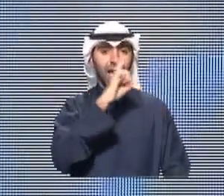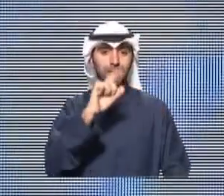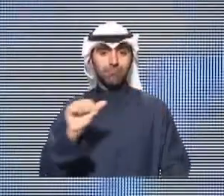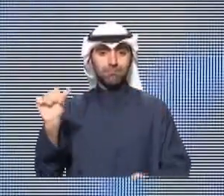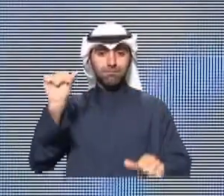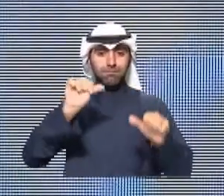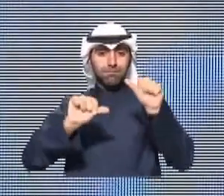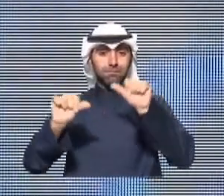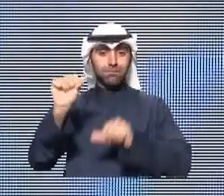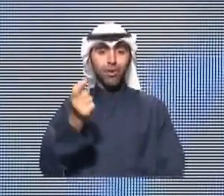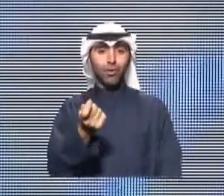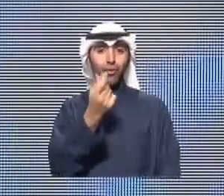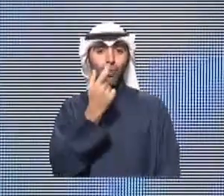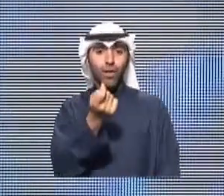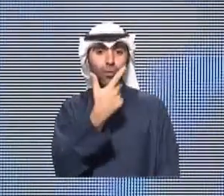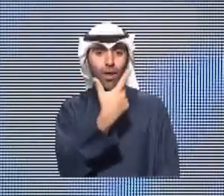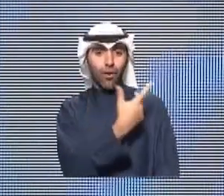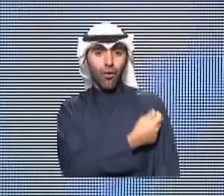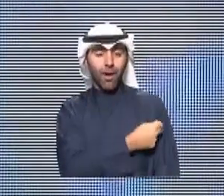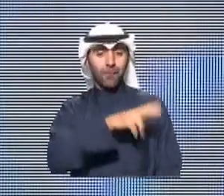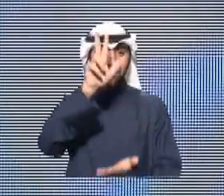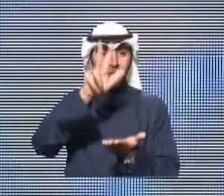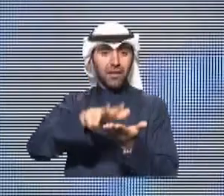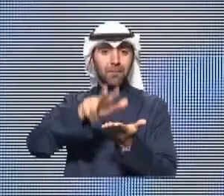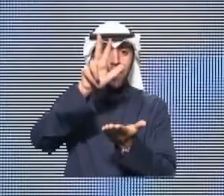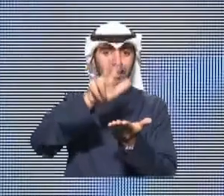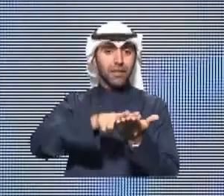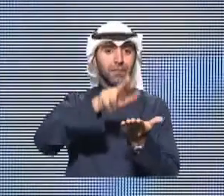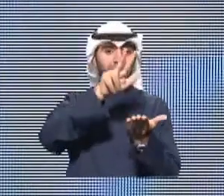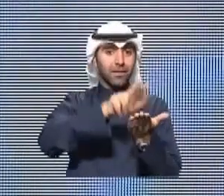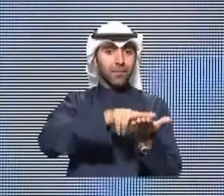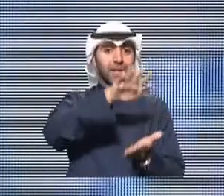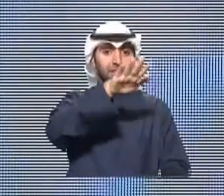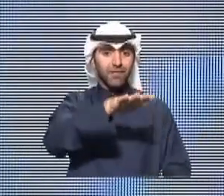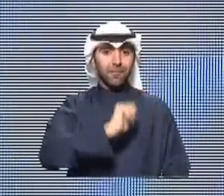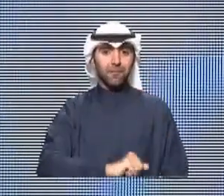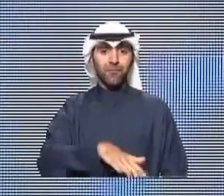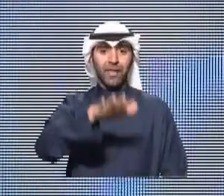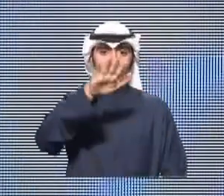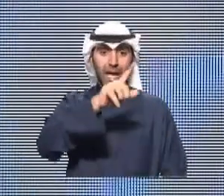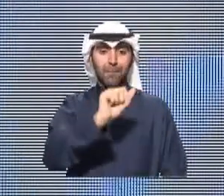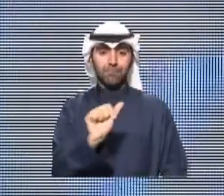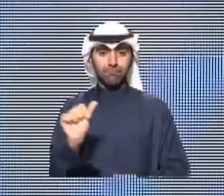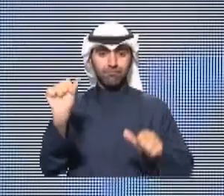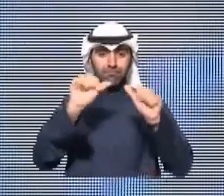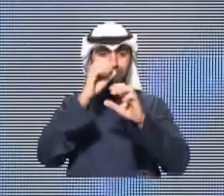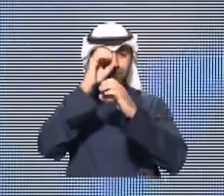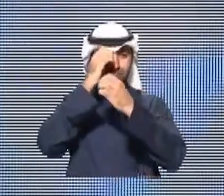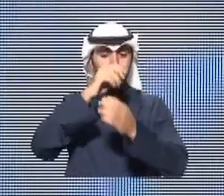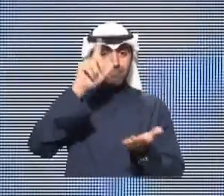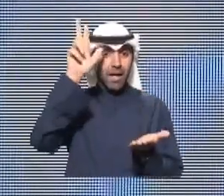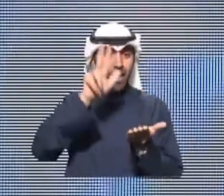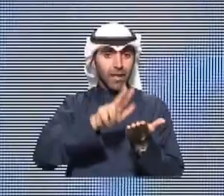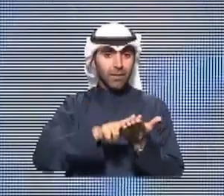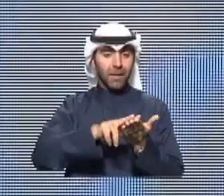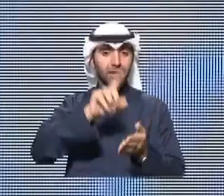بمراحل تجريبية ثلاث مراحل تجريبية قبل الاعتماد. حاليا بالمرحلة الأولى